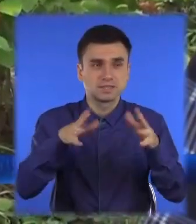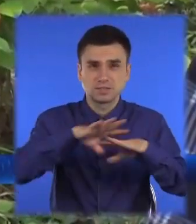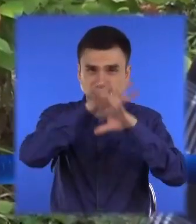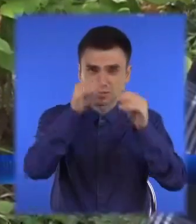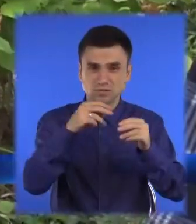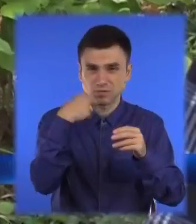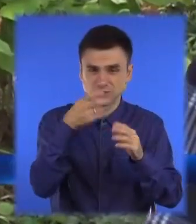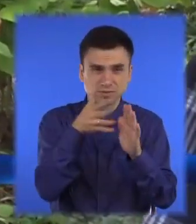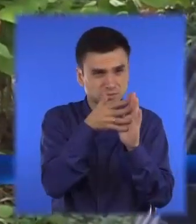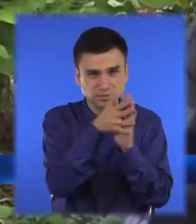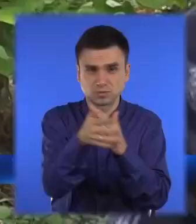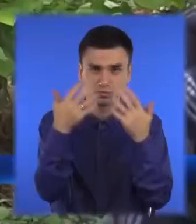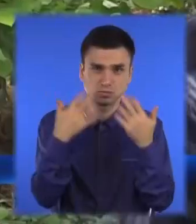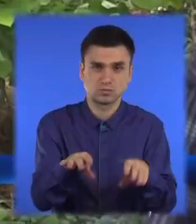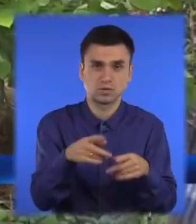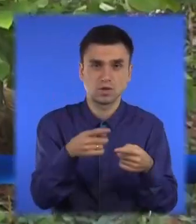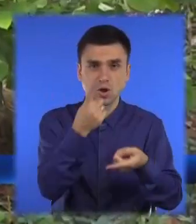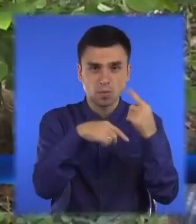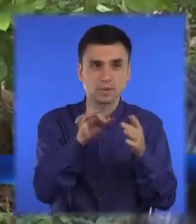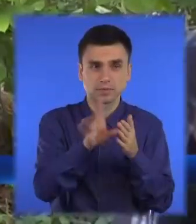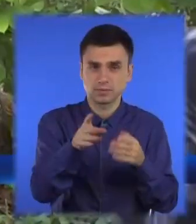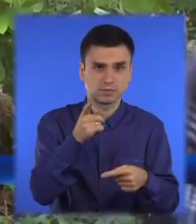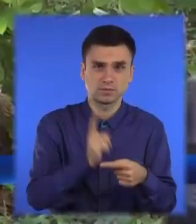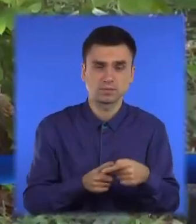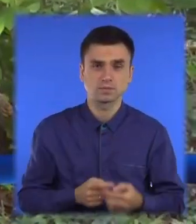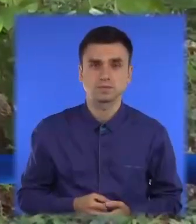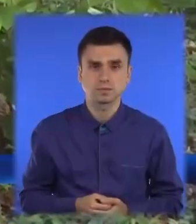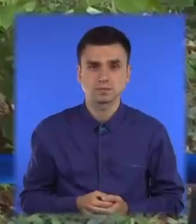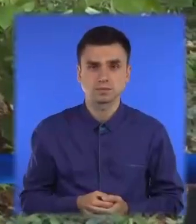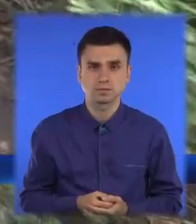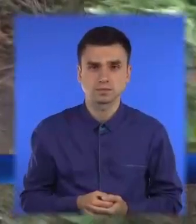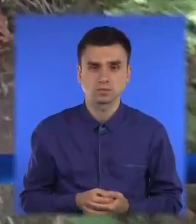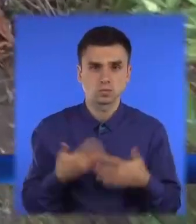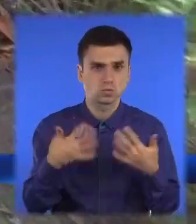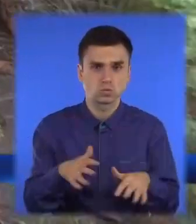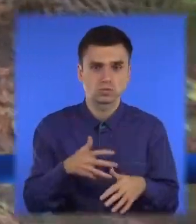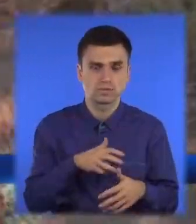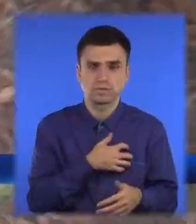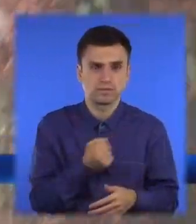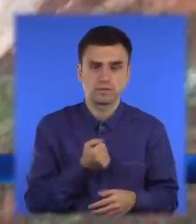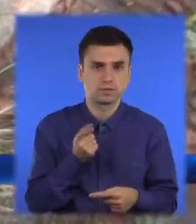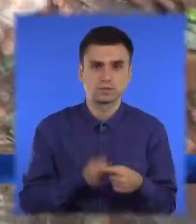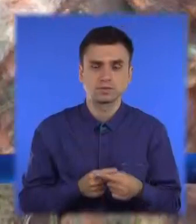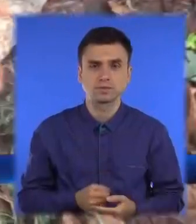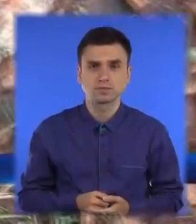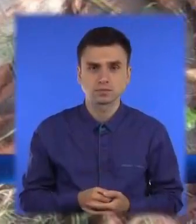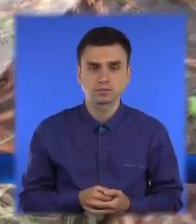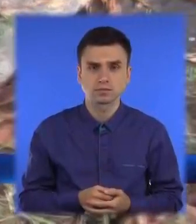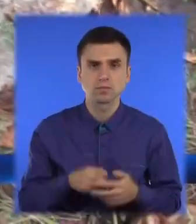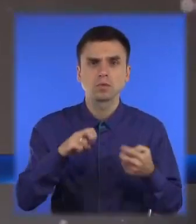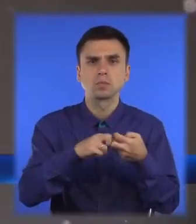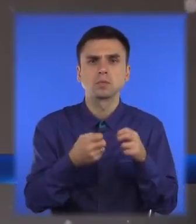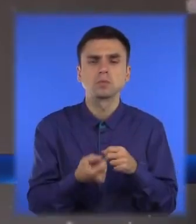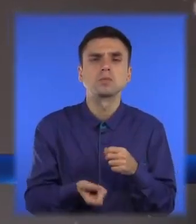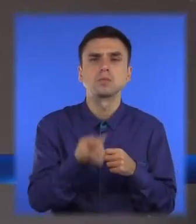пропитано до такої степені, що запахи, тут вже невиносимо просто. Проблема виникла, бо місяць тому прорвало